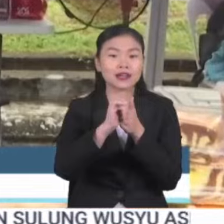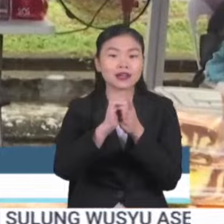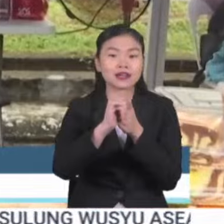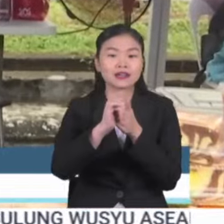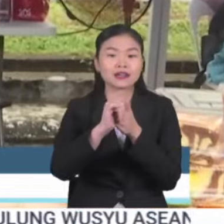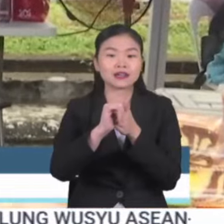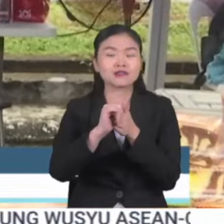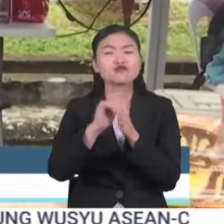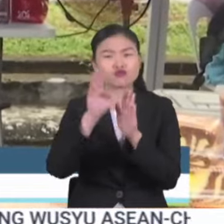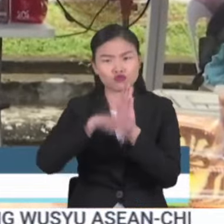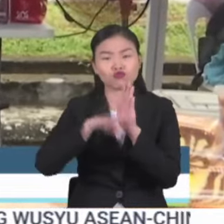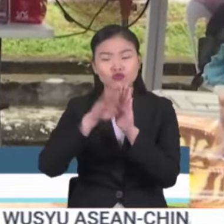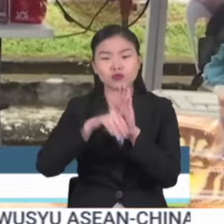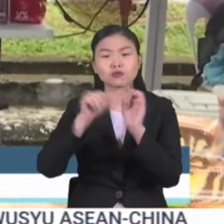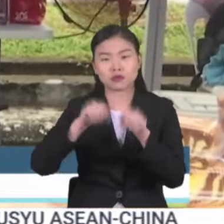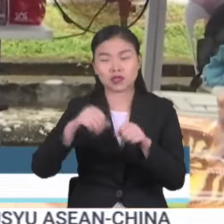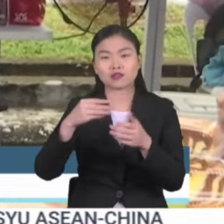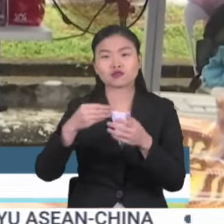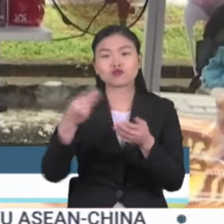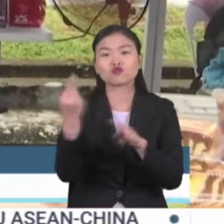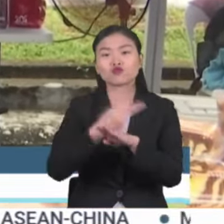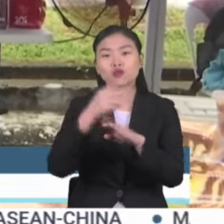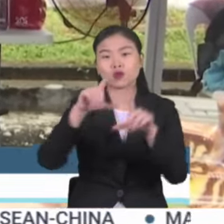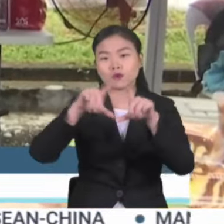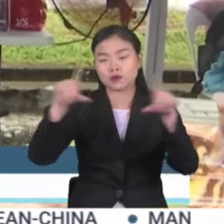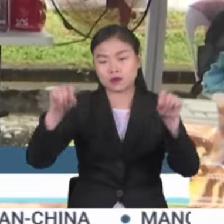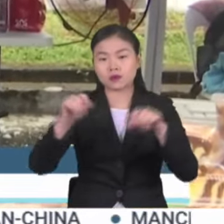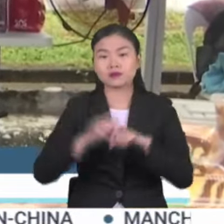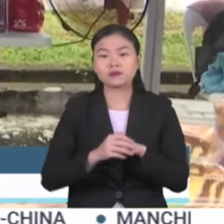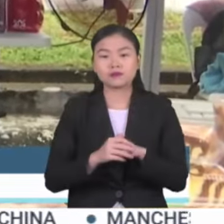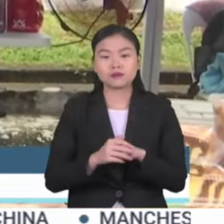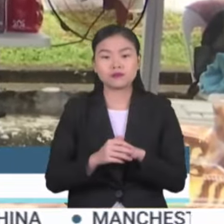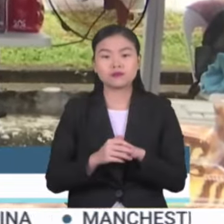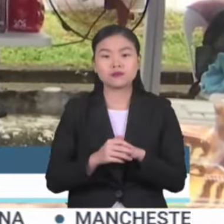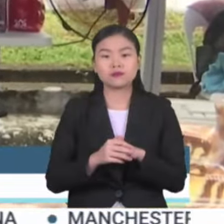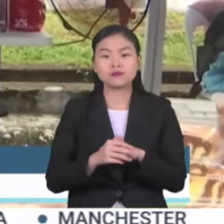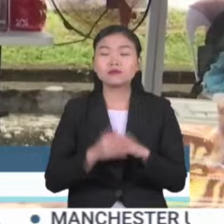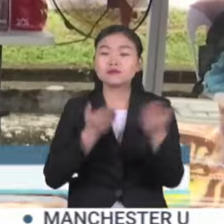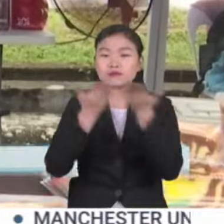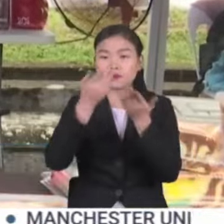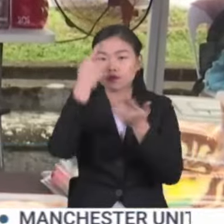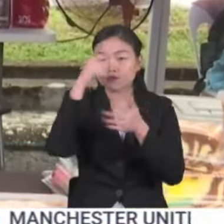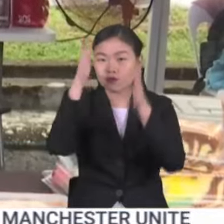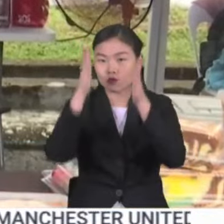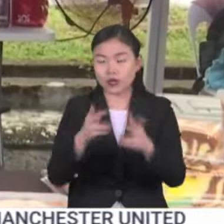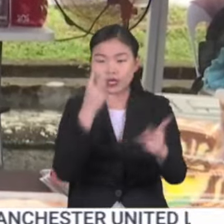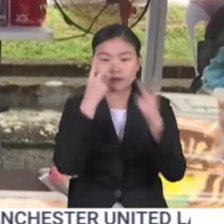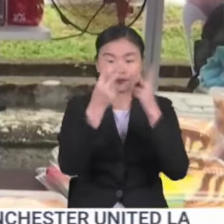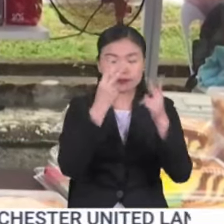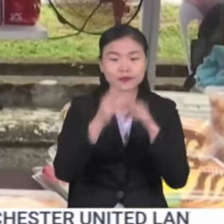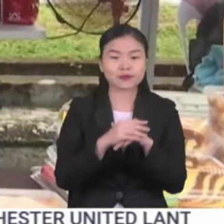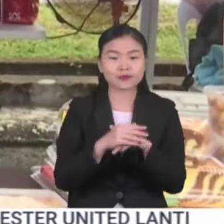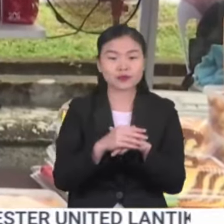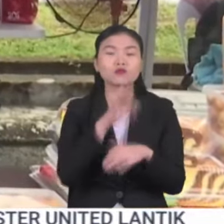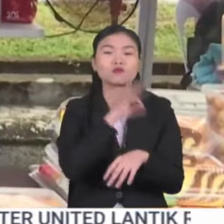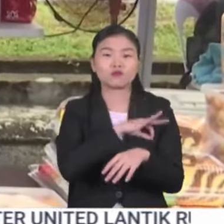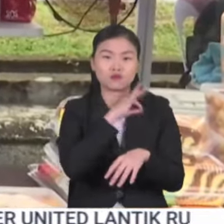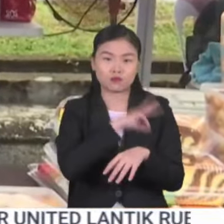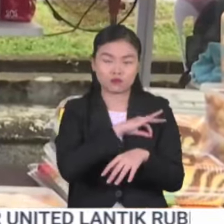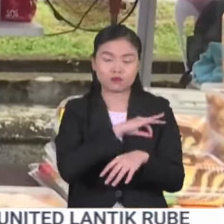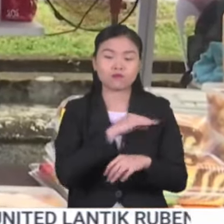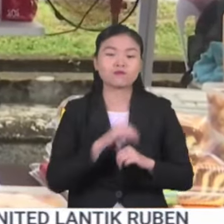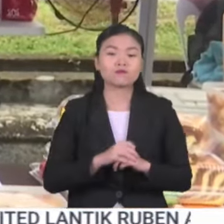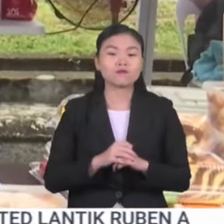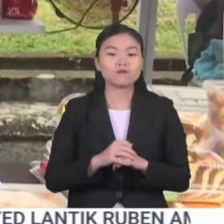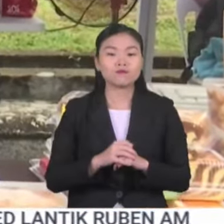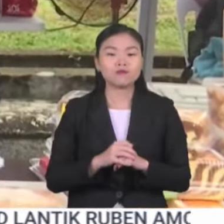kan. Itu salah satulah bagi penjimatan pada pengunjung-pengunjung di sini. Itu kelebihan dia. Di samping itu